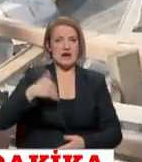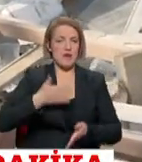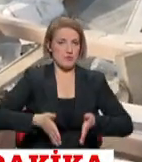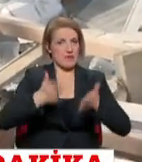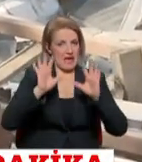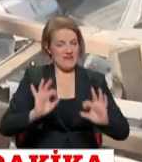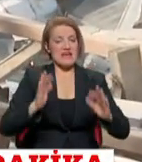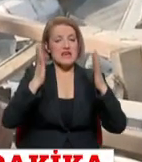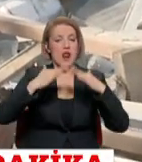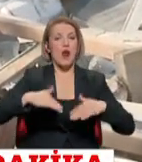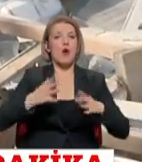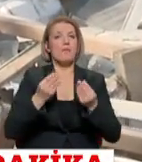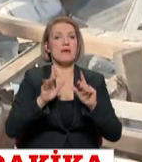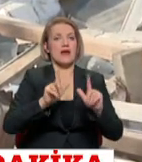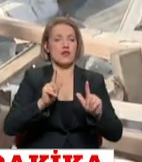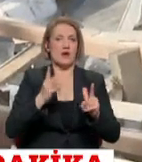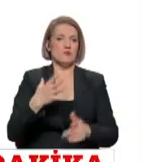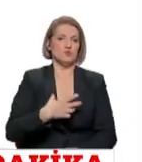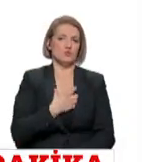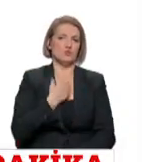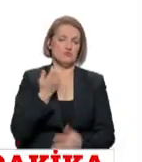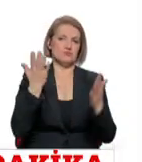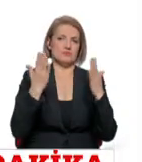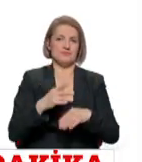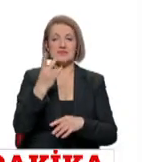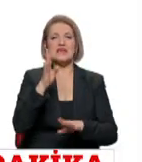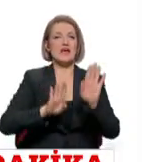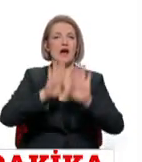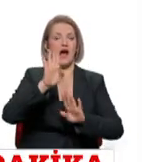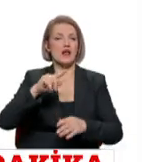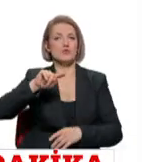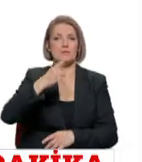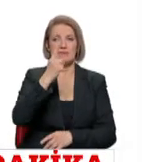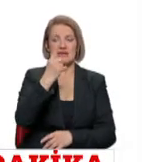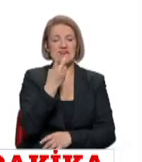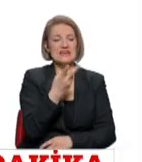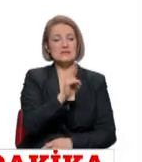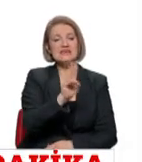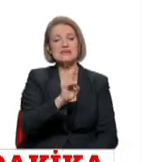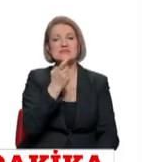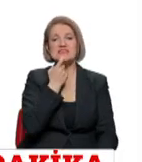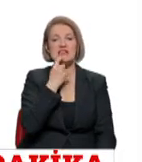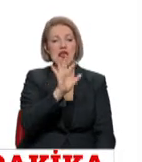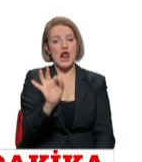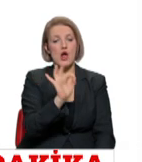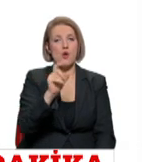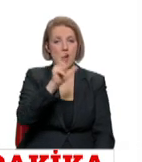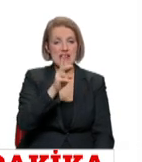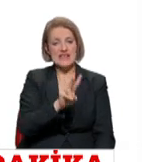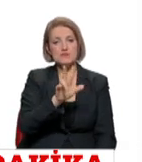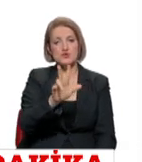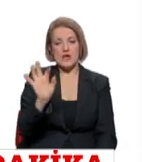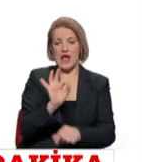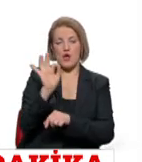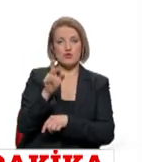evet, yıkılmaması gerekiyordu ama maalesef yıkıldı. İki tane ihaleye ulaştım. Bir tanesi 2020 yılının Eylül ayında, 23